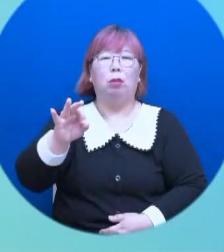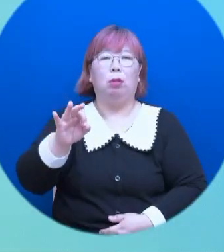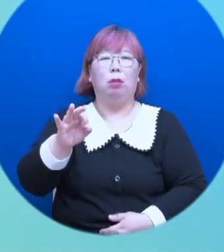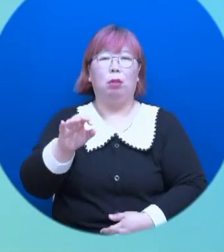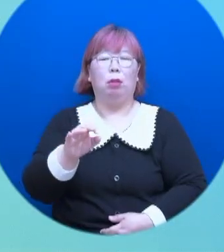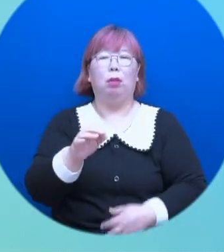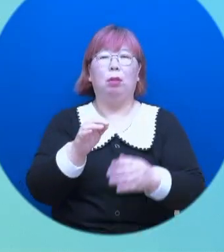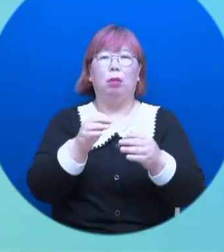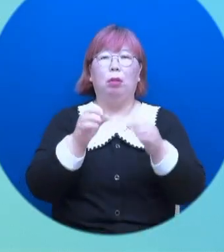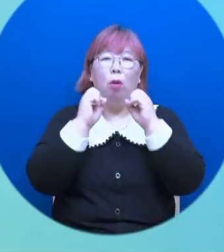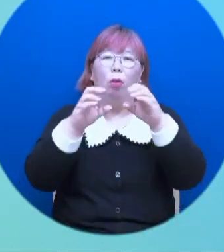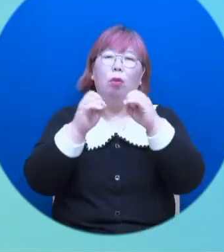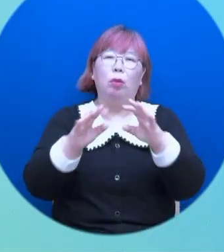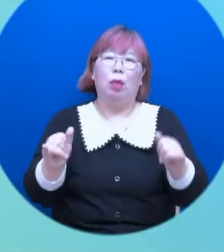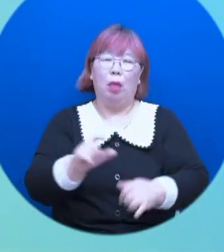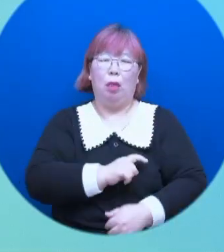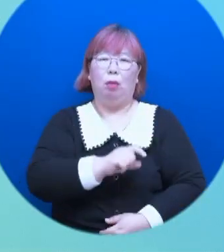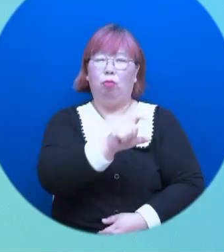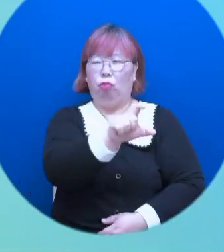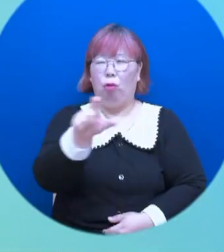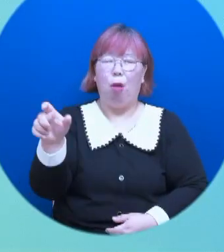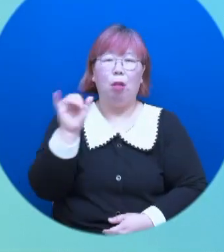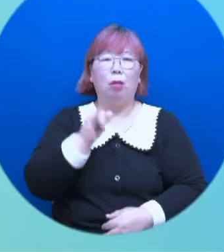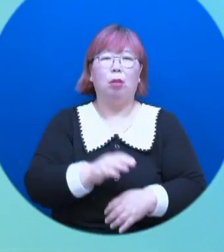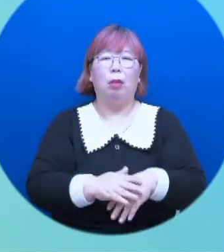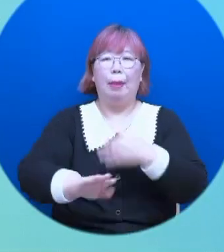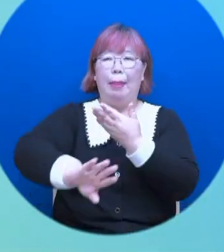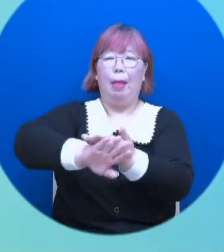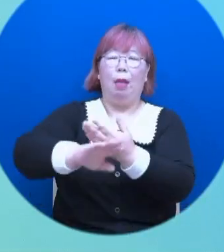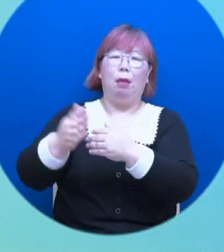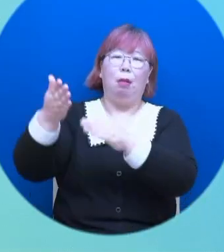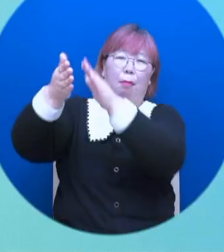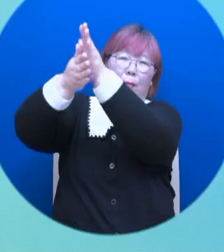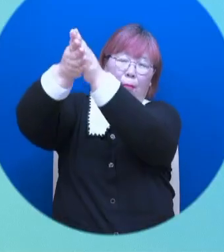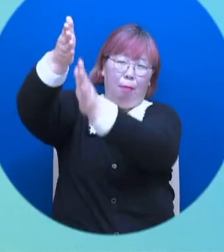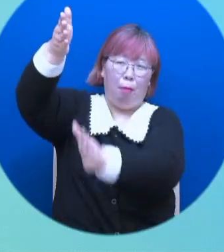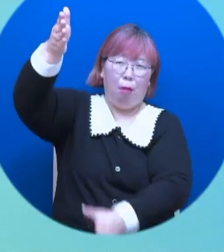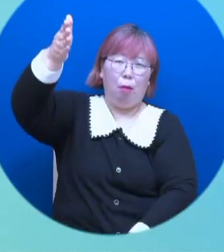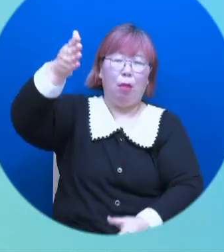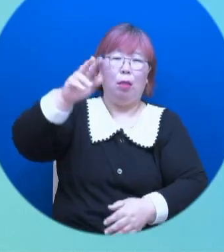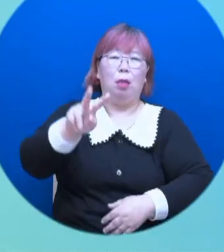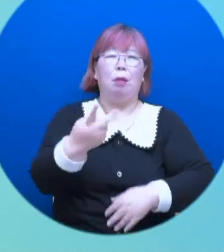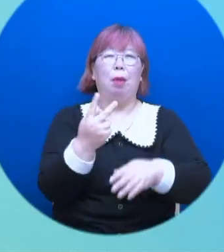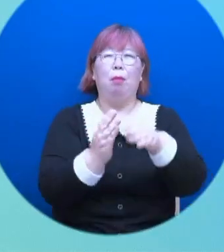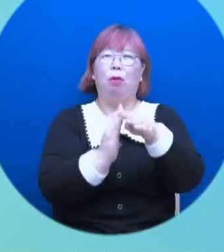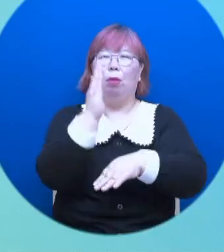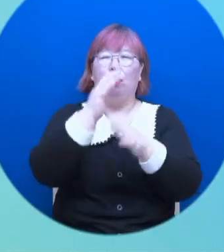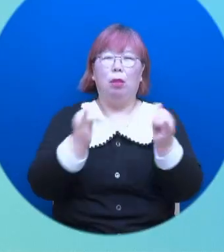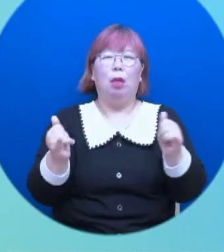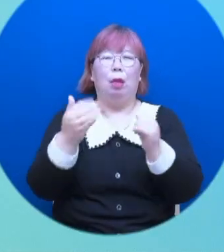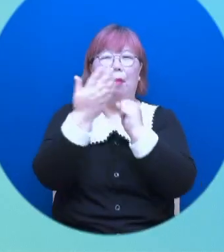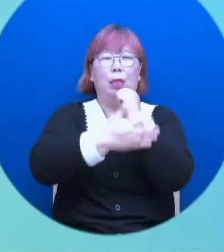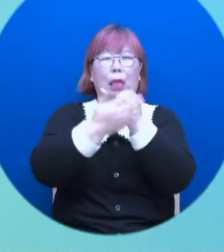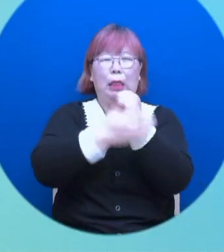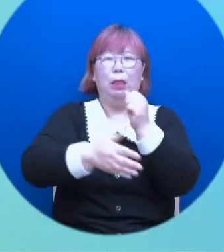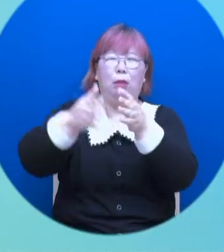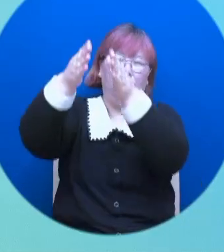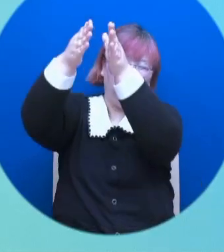다른 한 벽면에는 사진들이 쫙 붙어 있더라고요. 200명 넘는 사진들이. 그 사진은